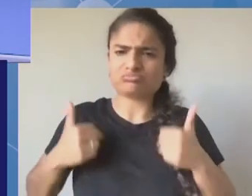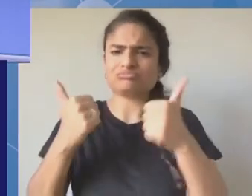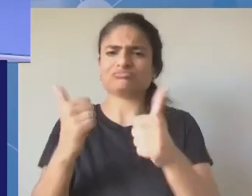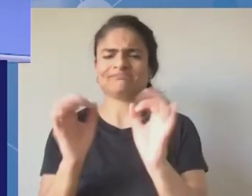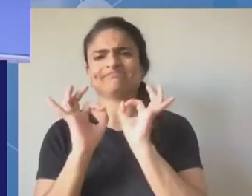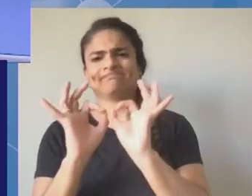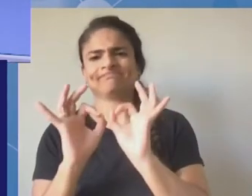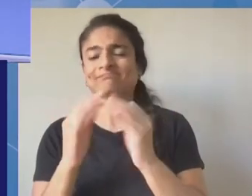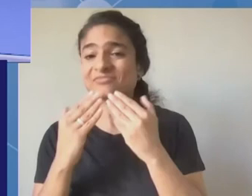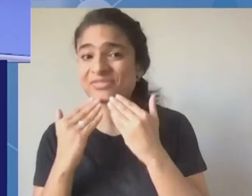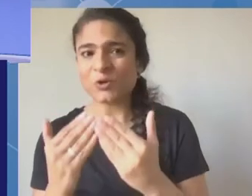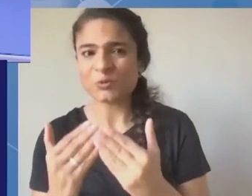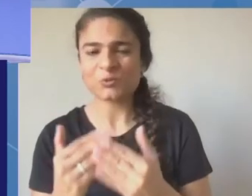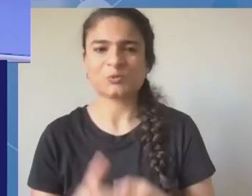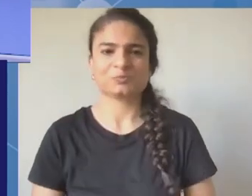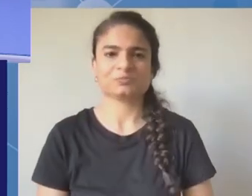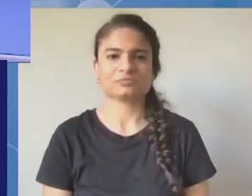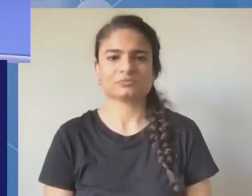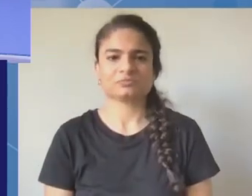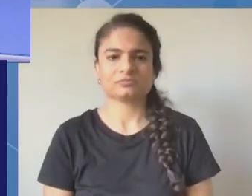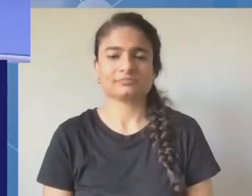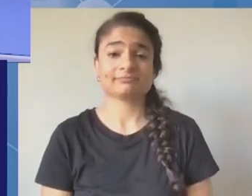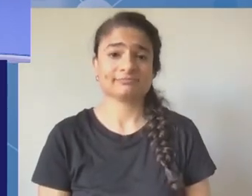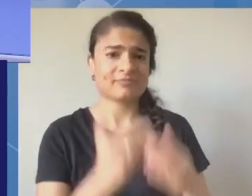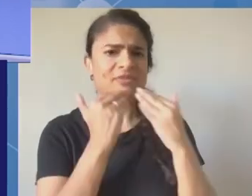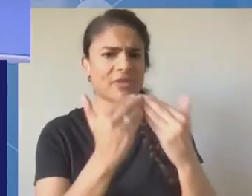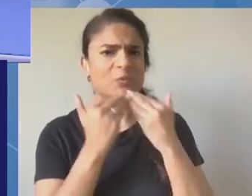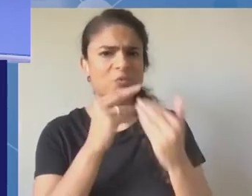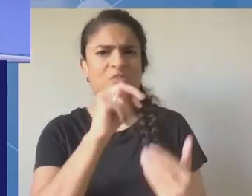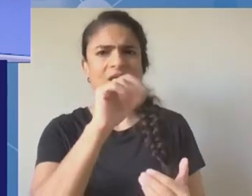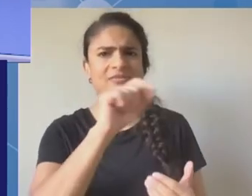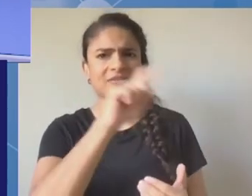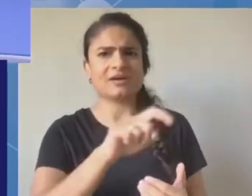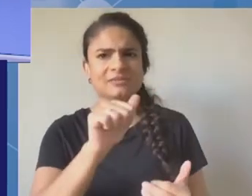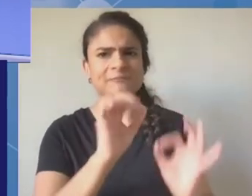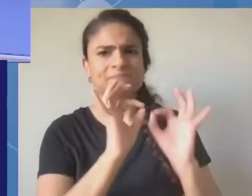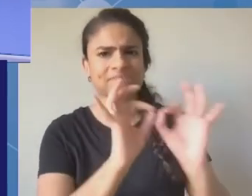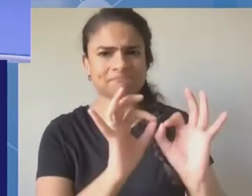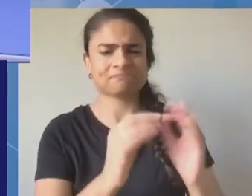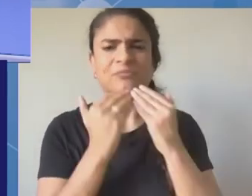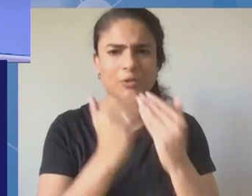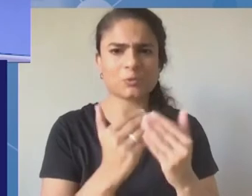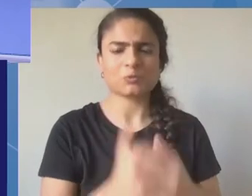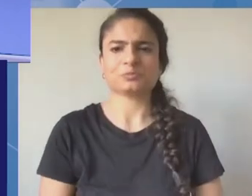达给年轻人。我感谢最近的工作的，我也是希望后面会更好。